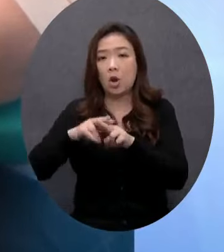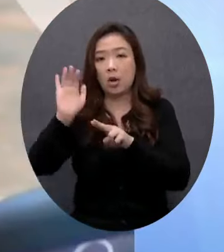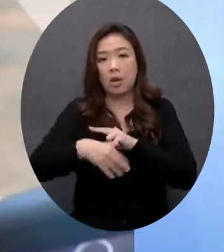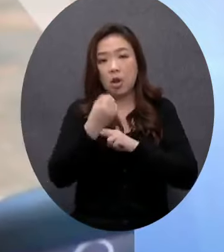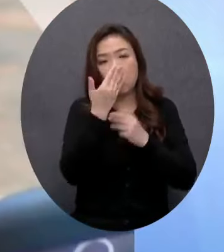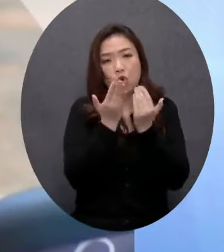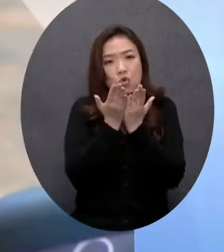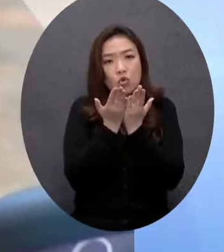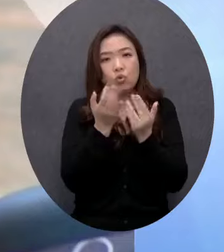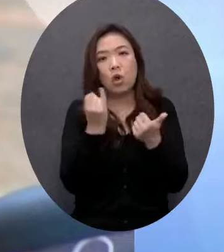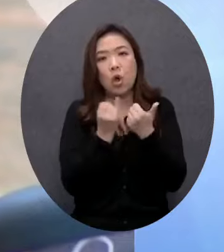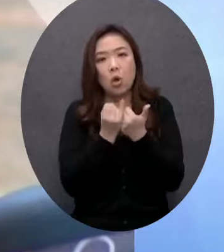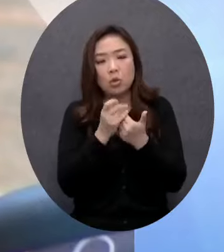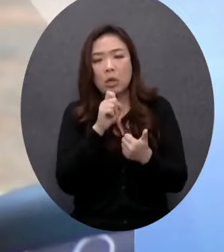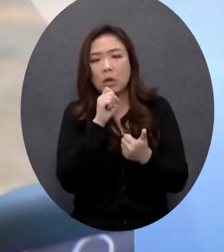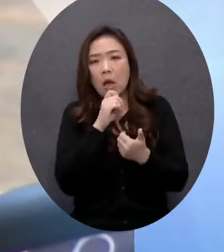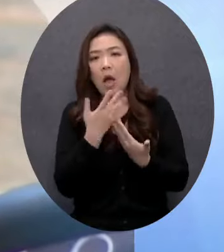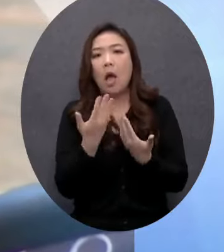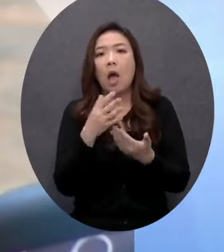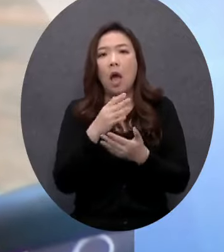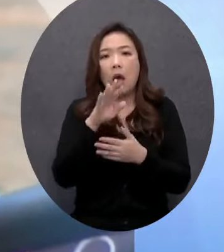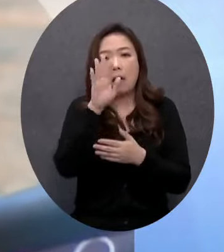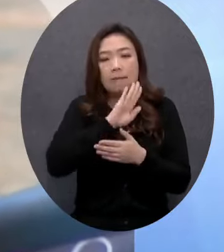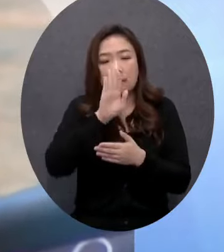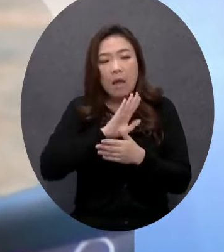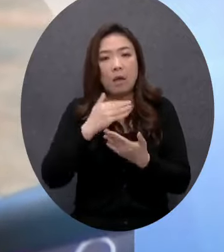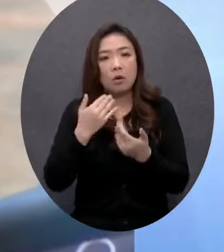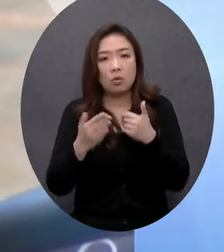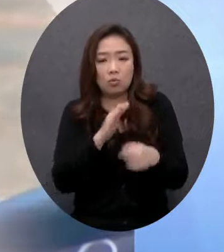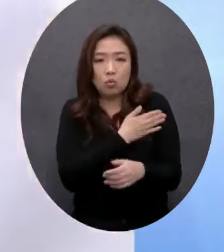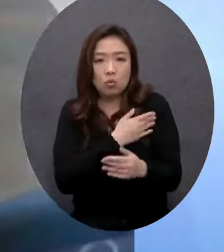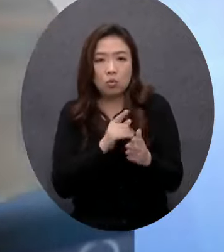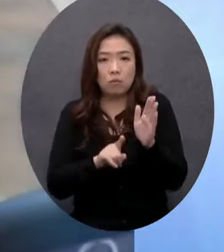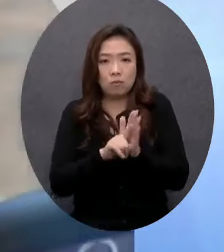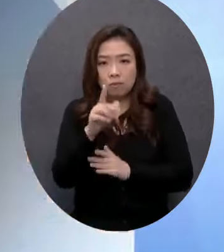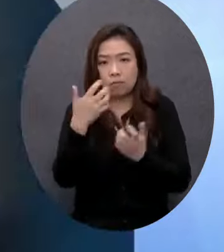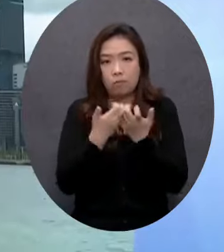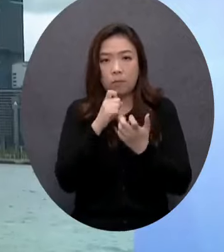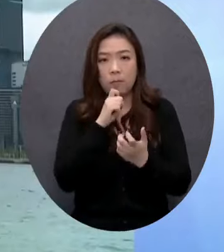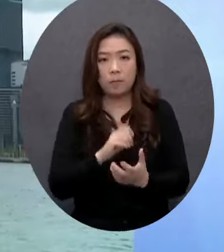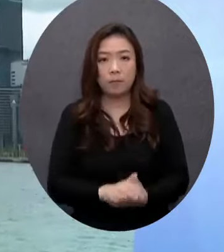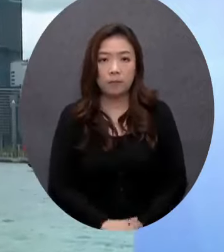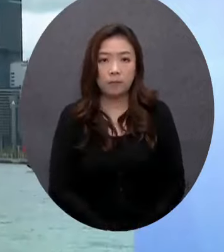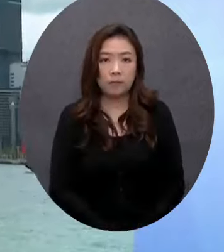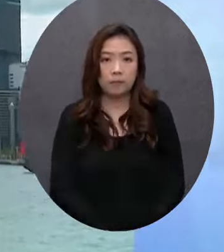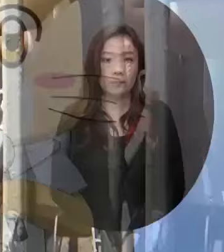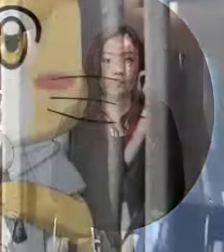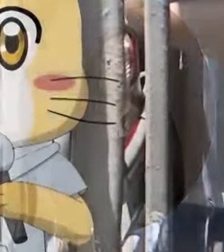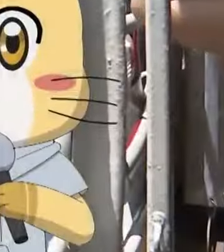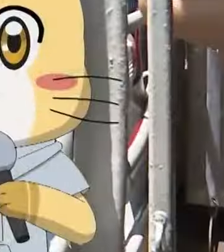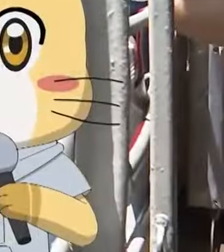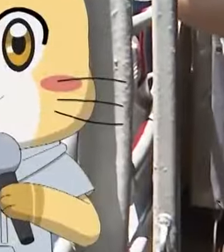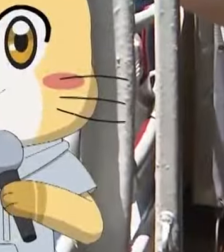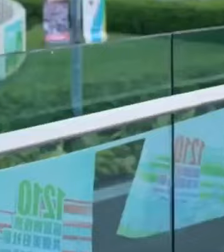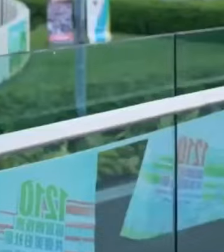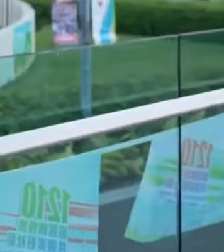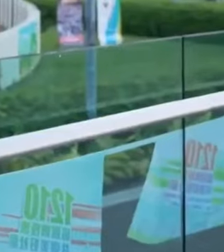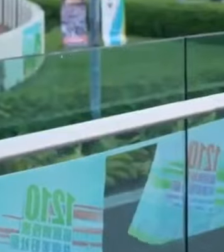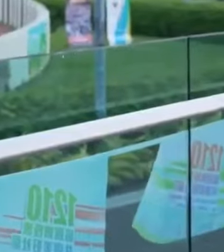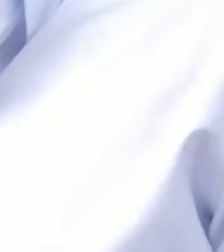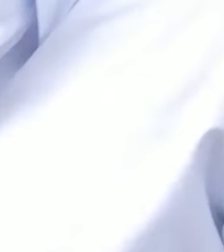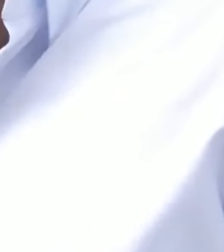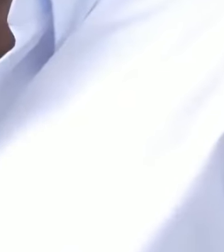生代入假冒官员电话骗案的数字就有上升趋势。 香港这个多元文化共融的城市，